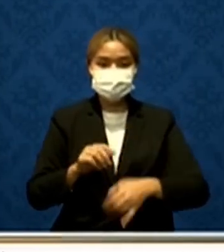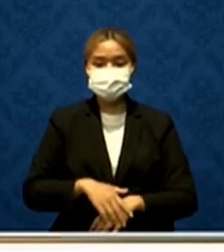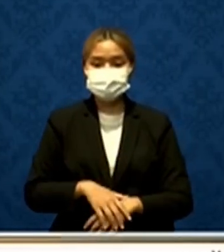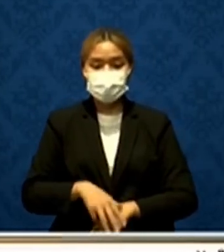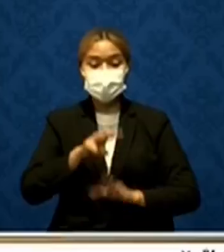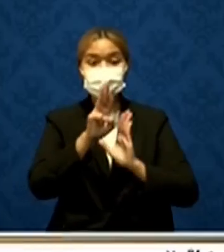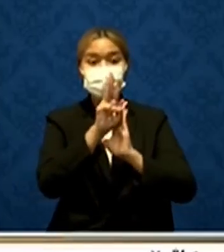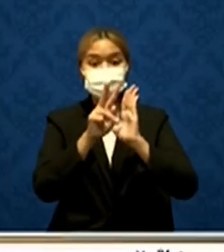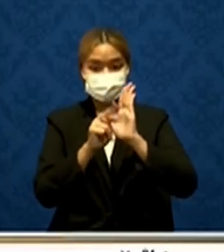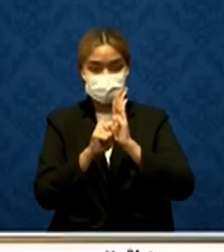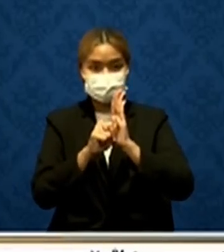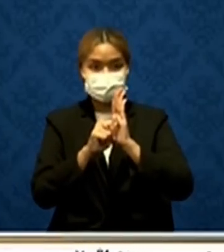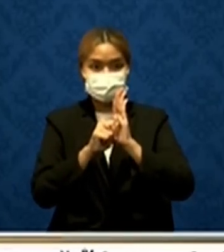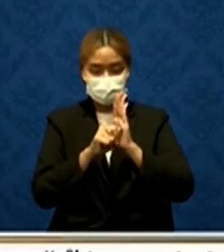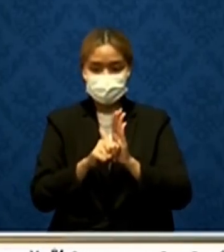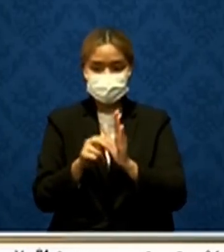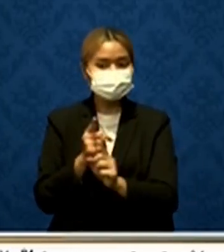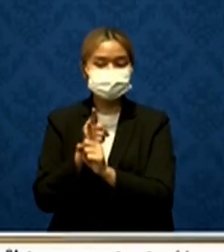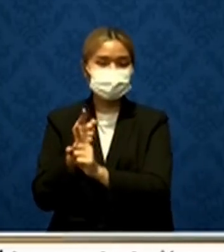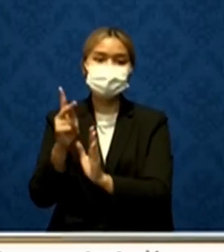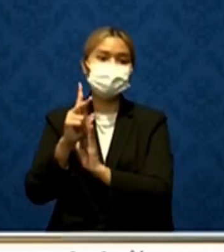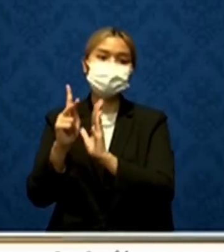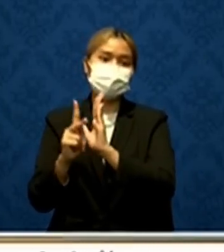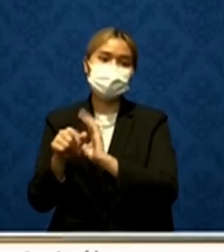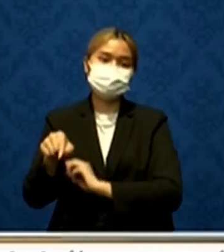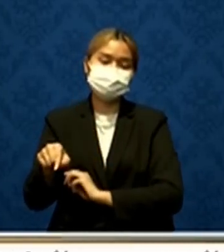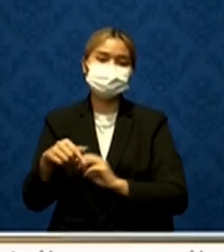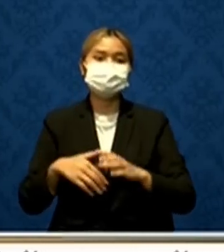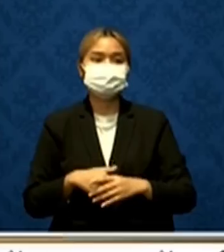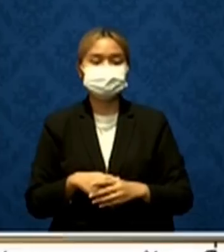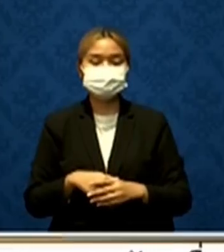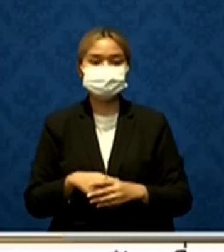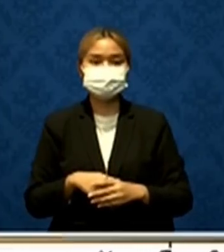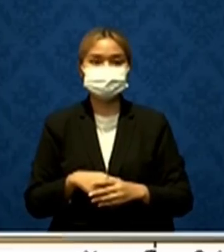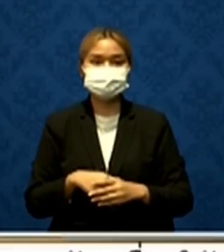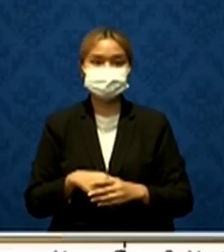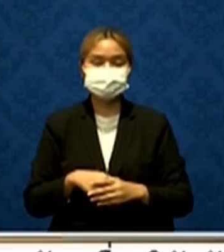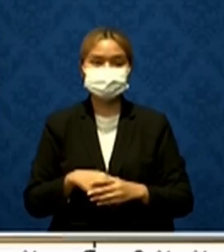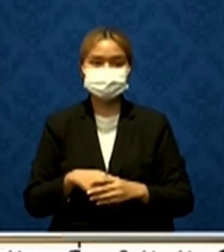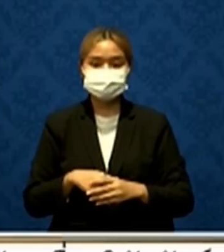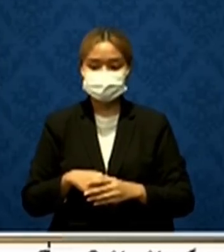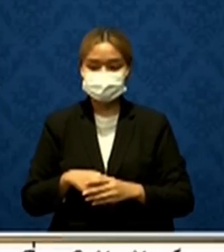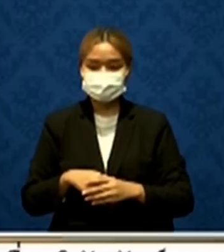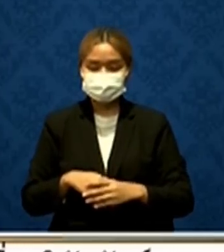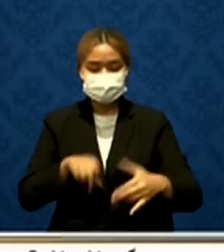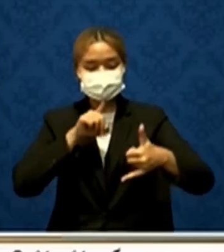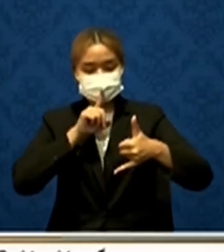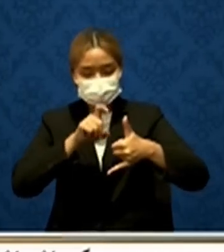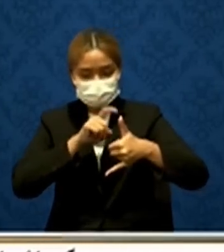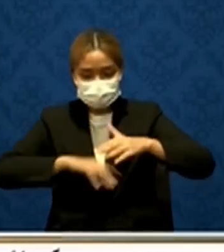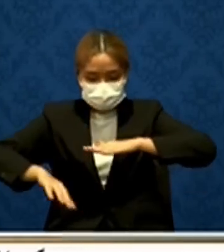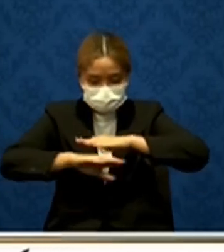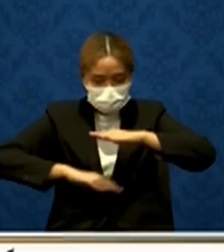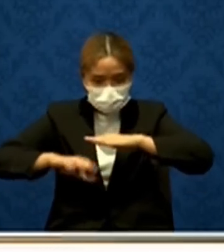ที่ทำมาแล้วไปดำเนินการทางวินัยโดยให้ถือเป็นการสืบสวนข้อเท็จจริงเบื้องต้นได้